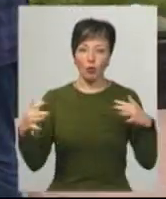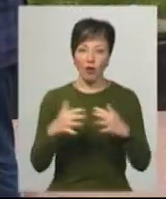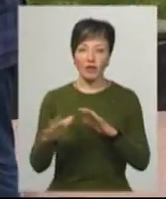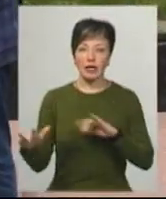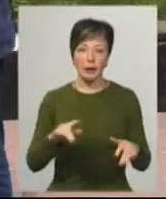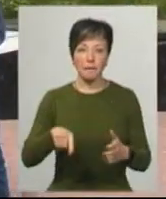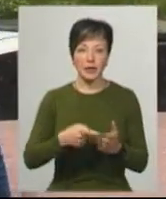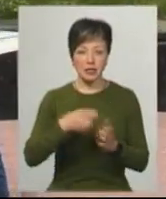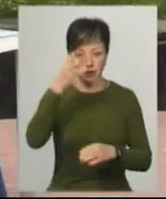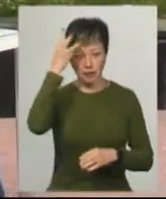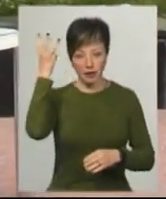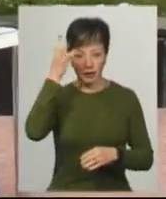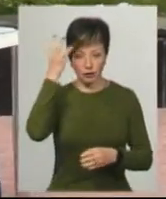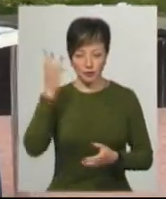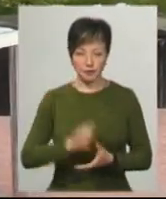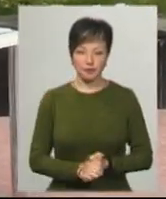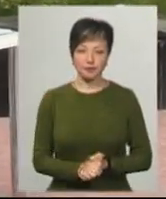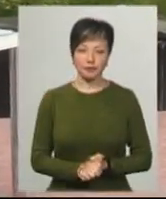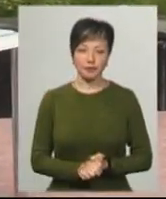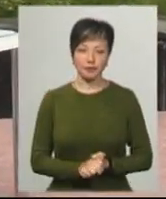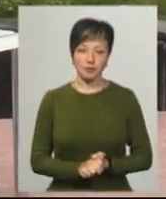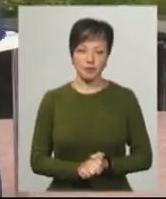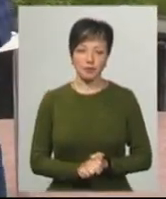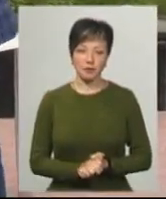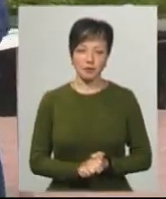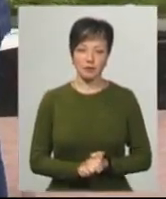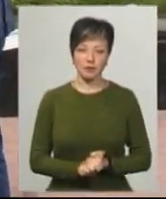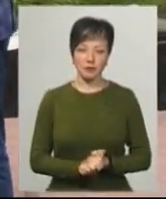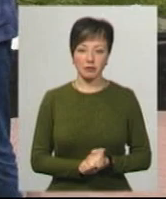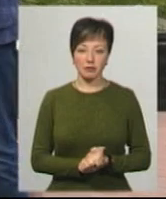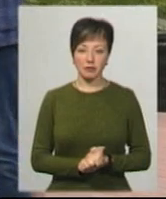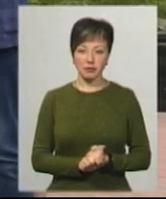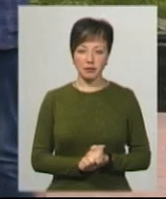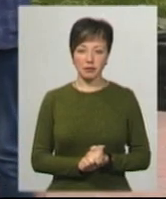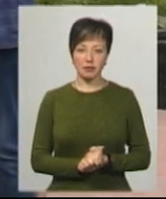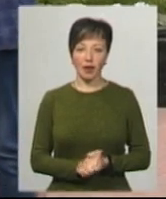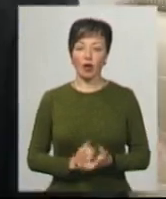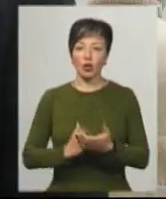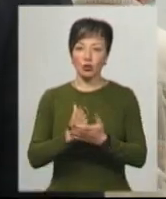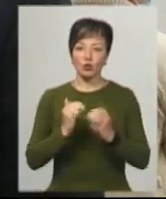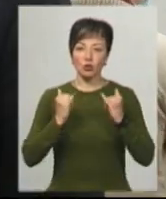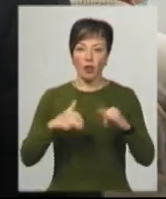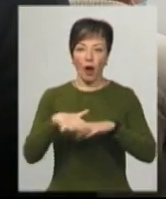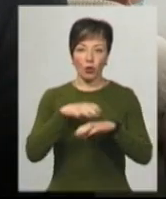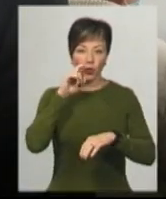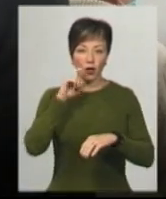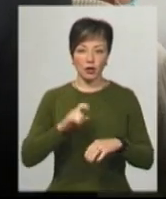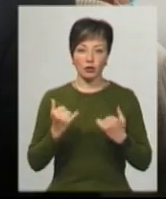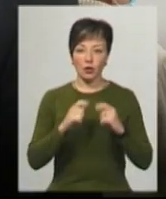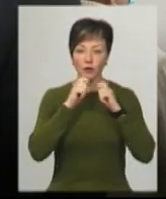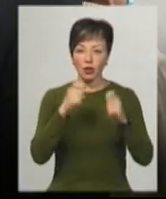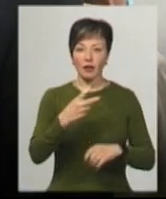Суспільному сказав радник міського голови з питань АТО Ігор Олійник. Служу народу України! Ми сьогодні вручили